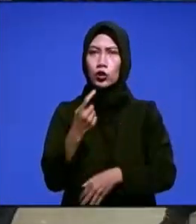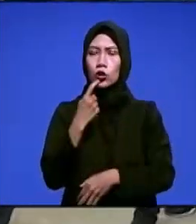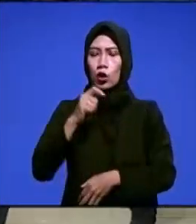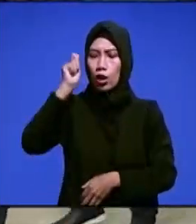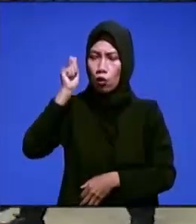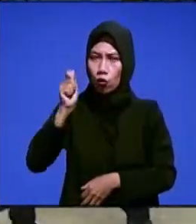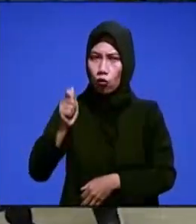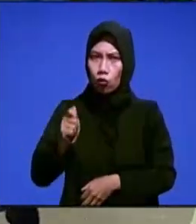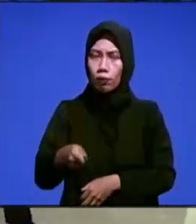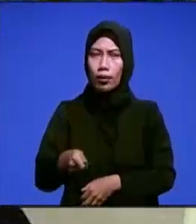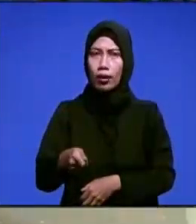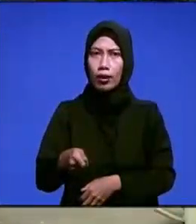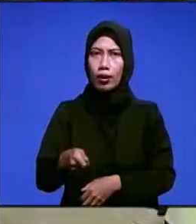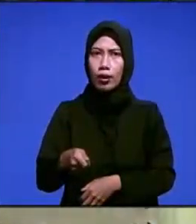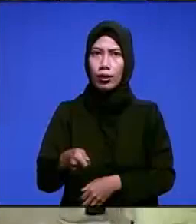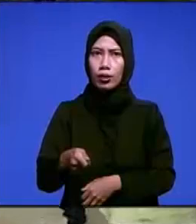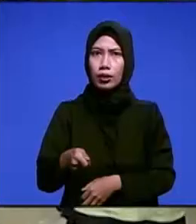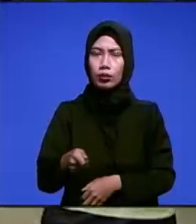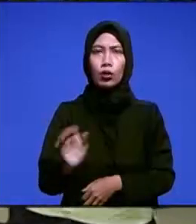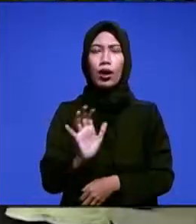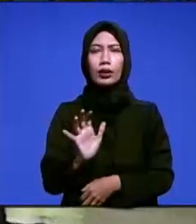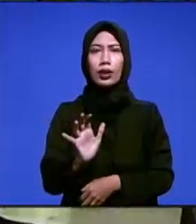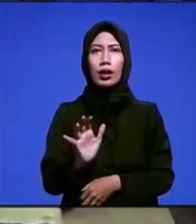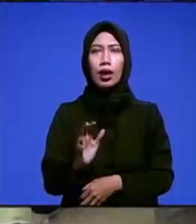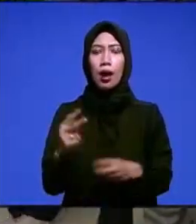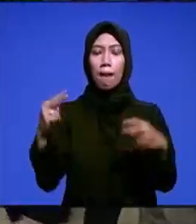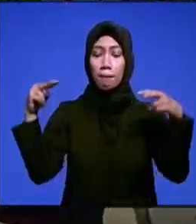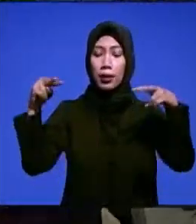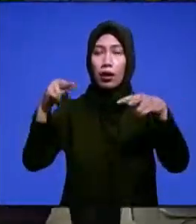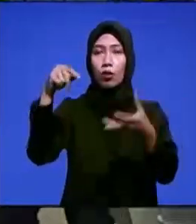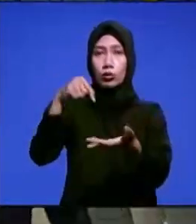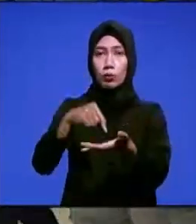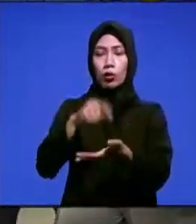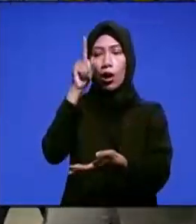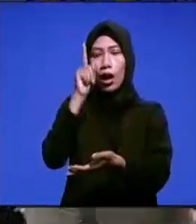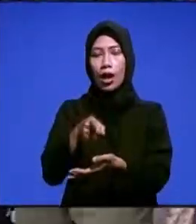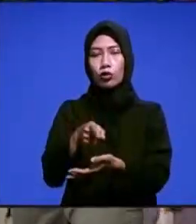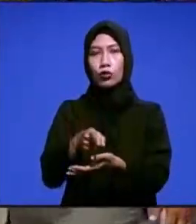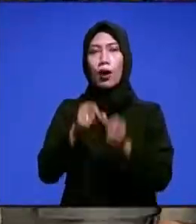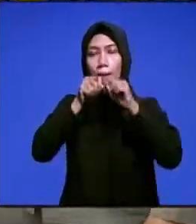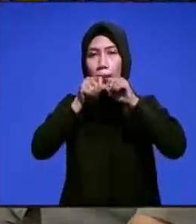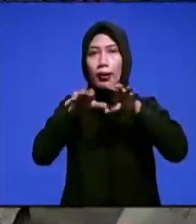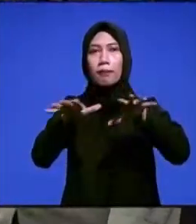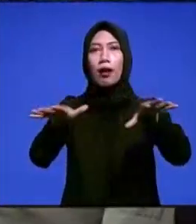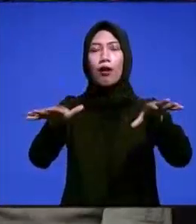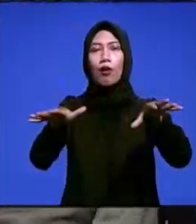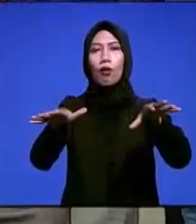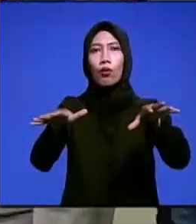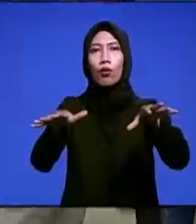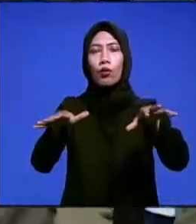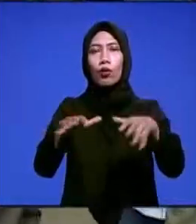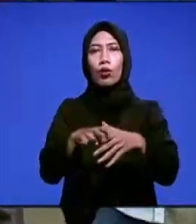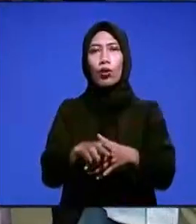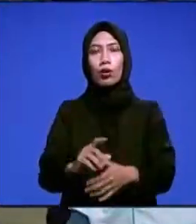punishment. Maka langkah yang dilakukan oleh Bawaslu itu adalah melakukan himbauan kepada partai politik,